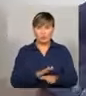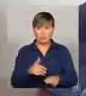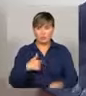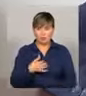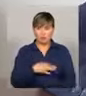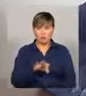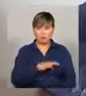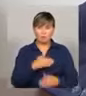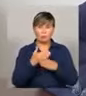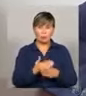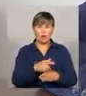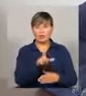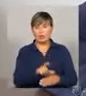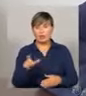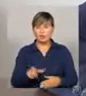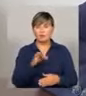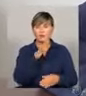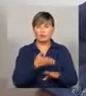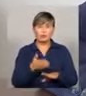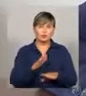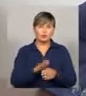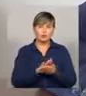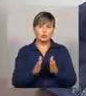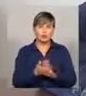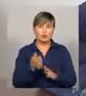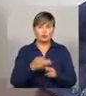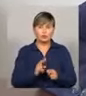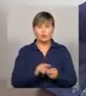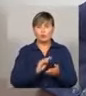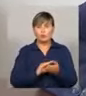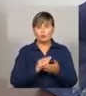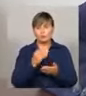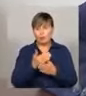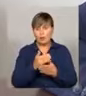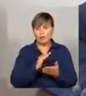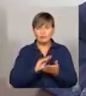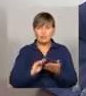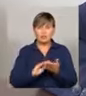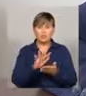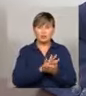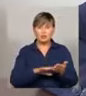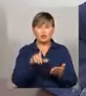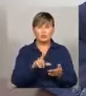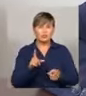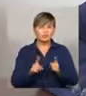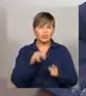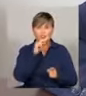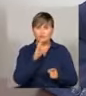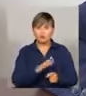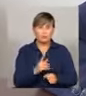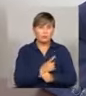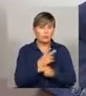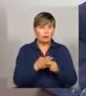юрист, который помогал гражданам во время тяжелой ситуации, который помогал писать заявление, там были действительно невиновные люди в первые дни,